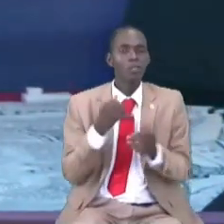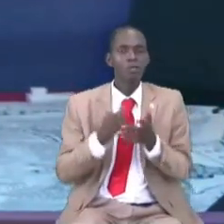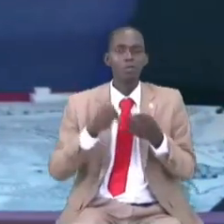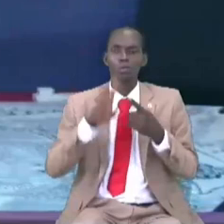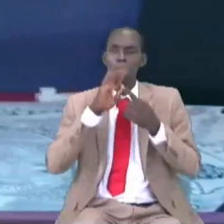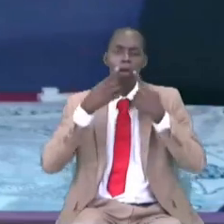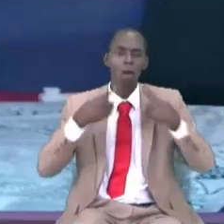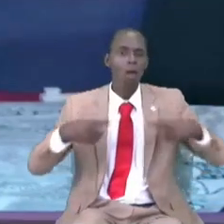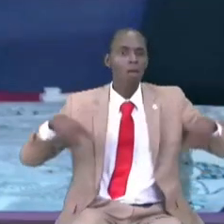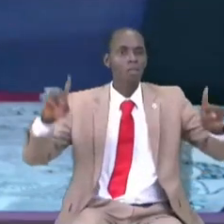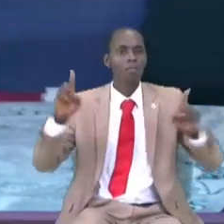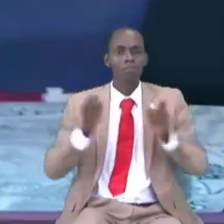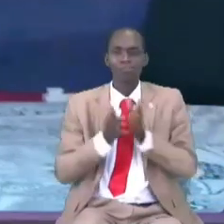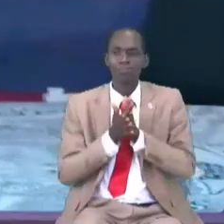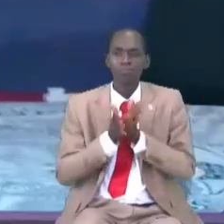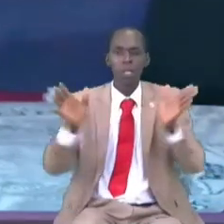ses grands.